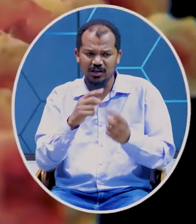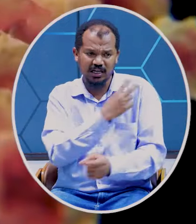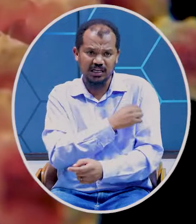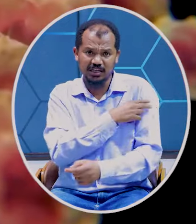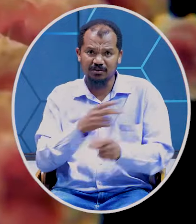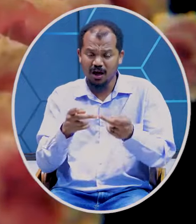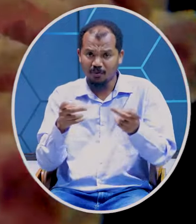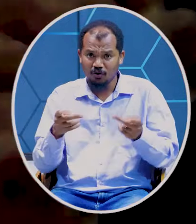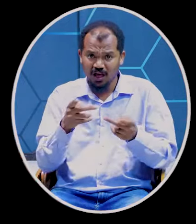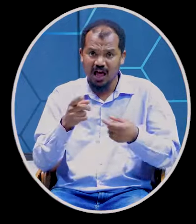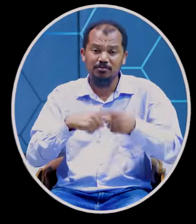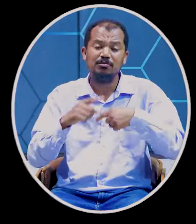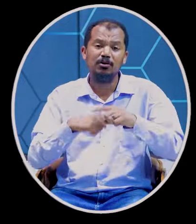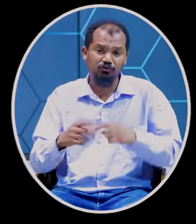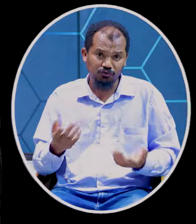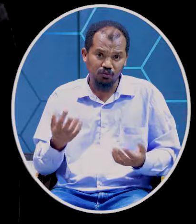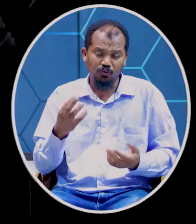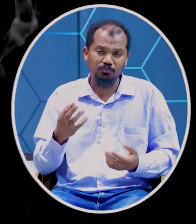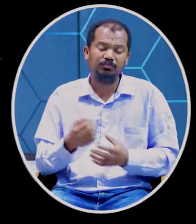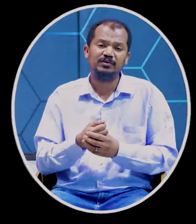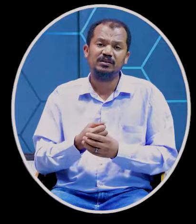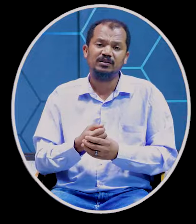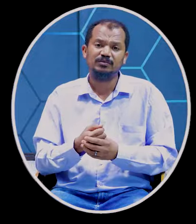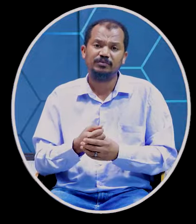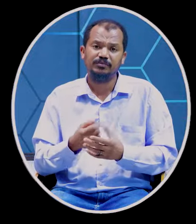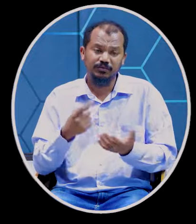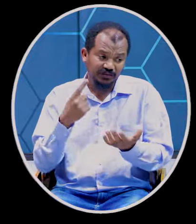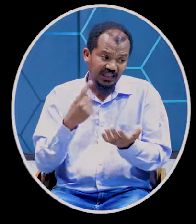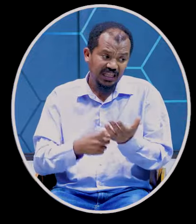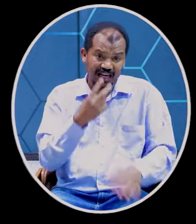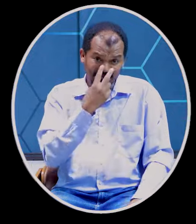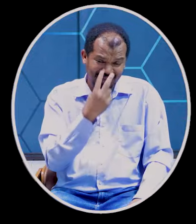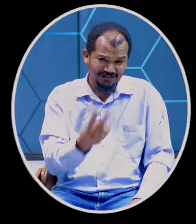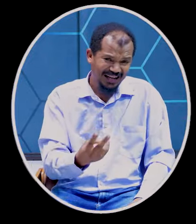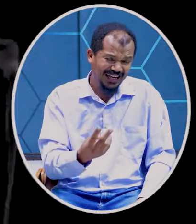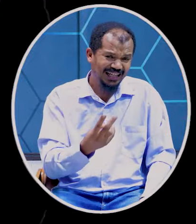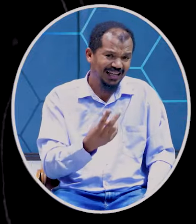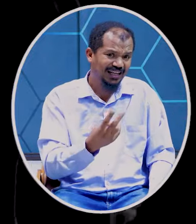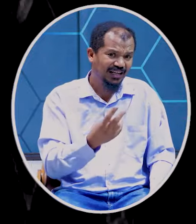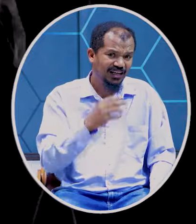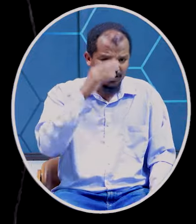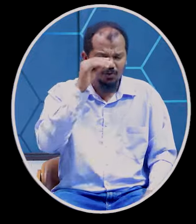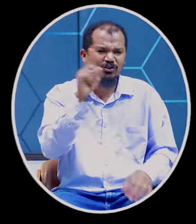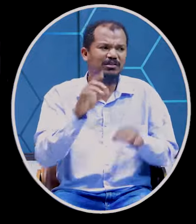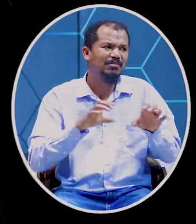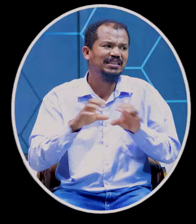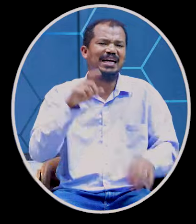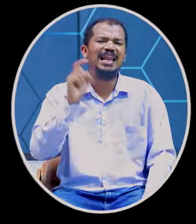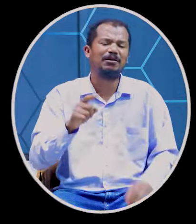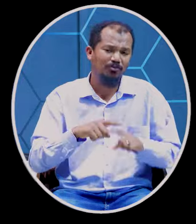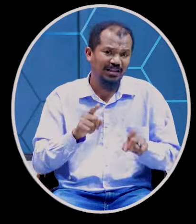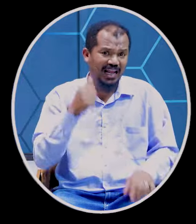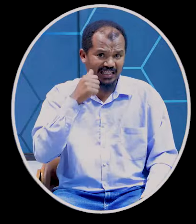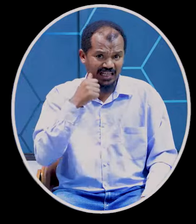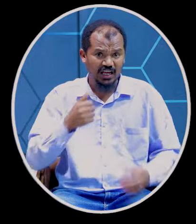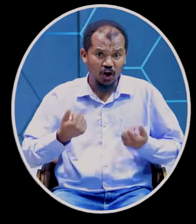ወደ ሕክምና ቦታ የሚመጡት ወይም የምንመጣው። እና ይህም በተመለከተ እንደው ሰዎች ምን ማድረግ አለባቸው? በተለይ